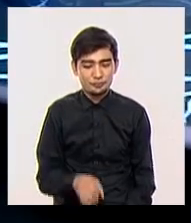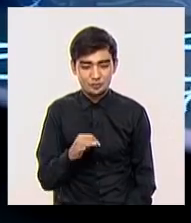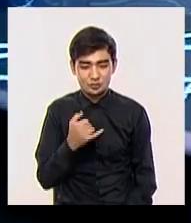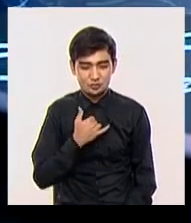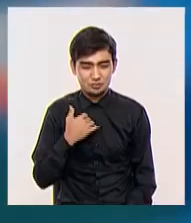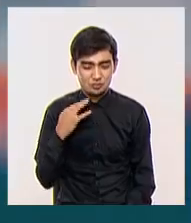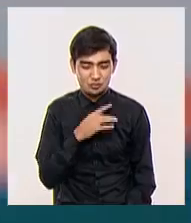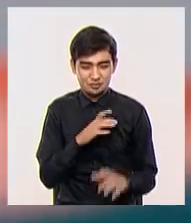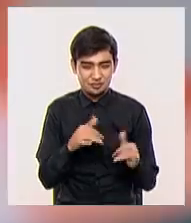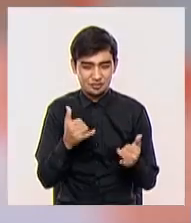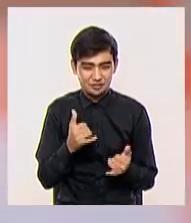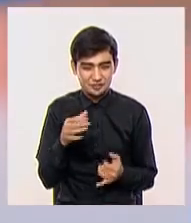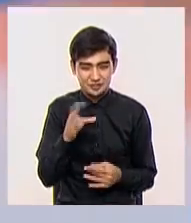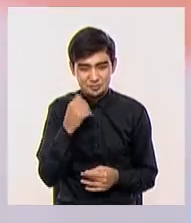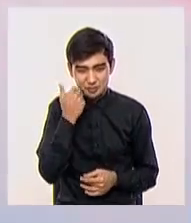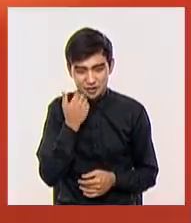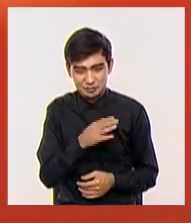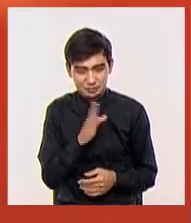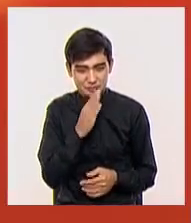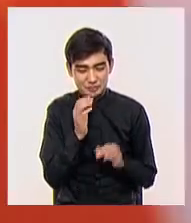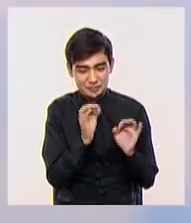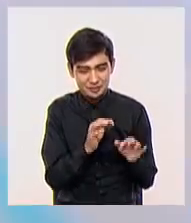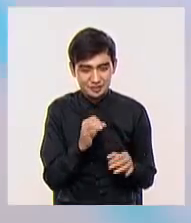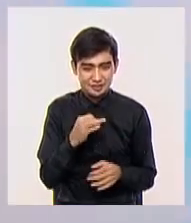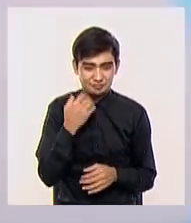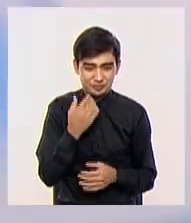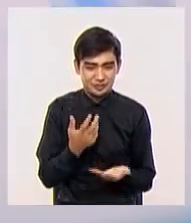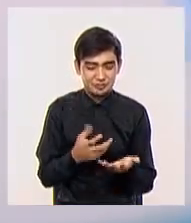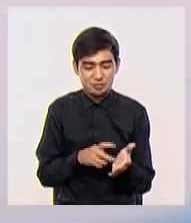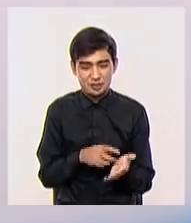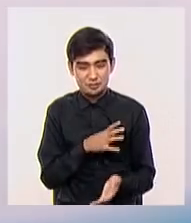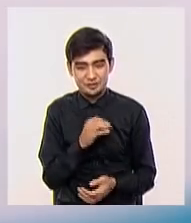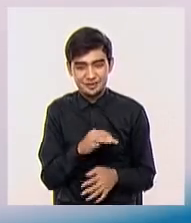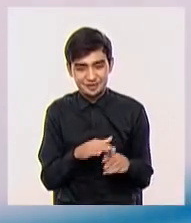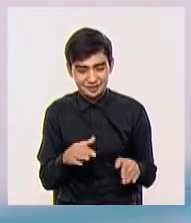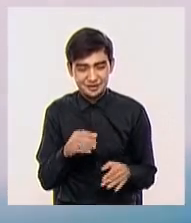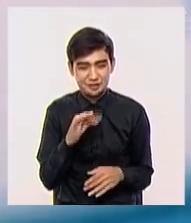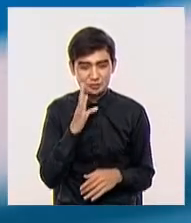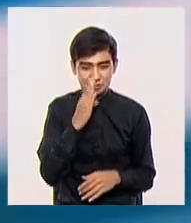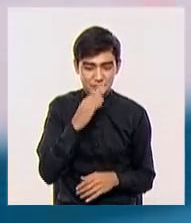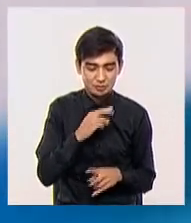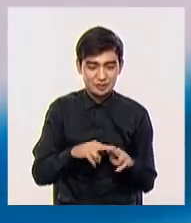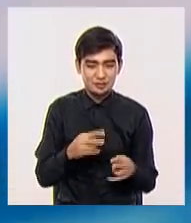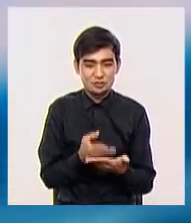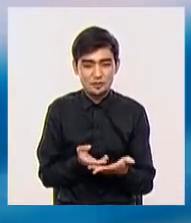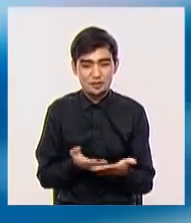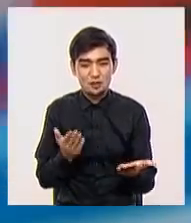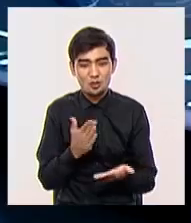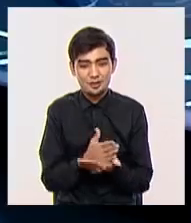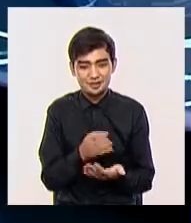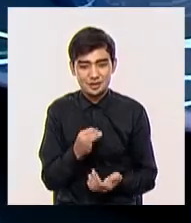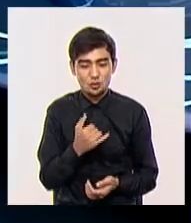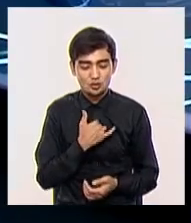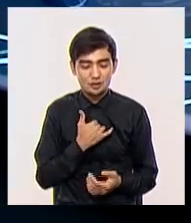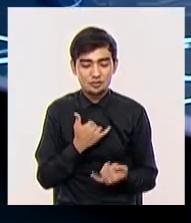балалар ата-анасына айтуғанын ұялады да қорқады да. Осындай жағдайда балаларға да ата-аналарға да қандай кеңес берген болар едіңіз? Жалпы